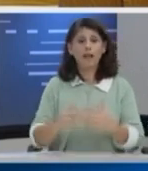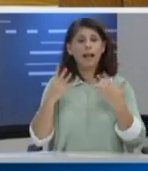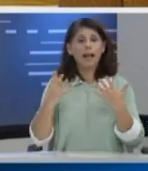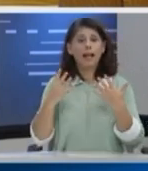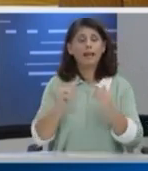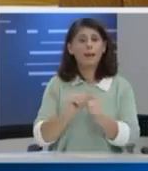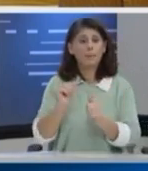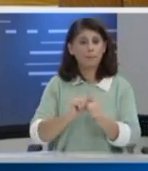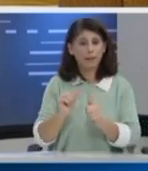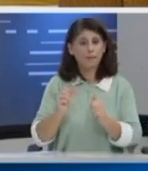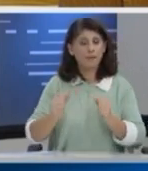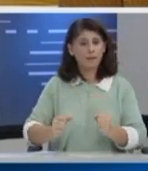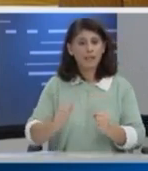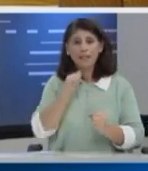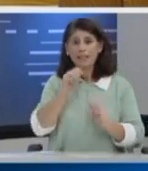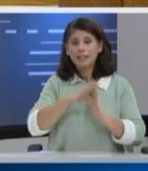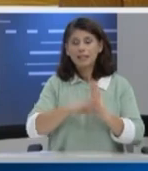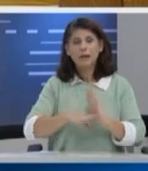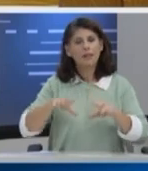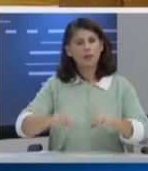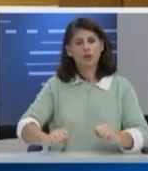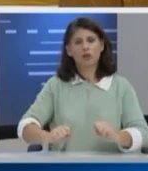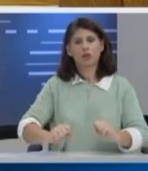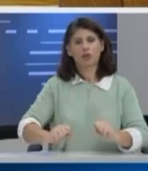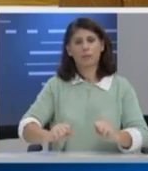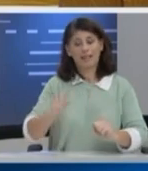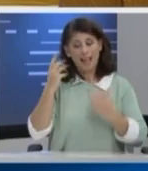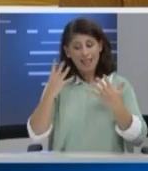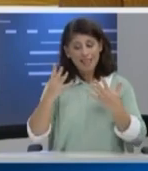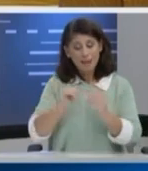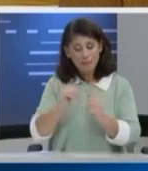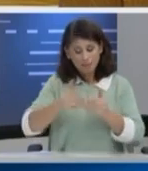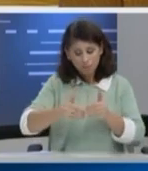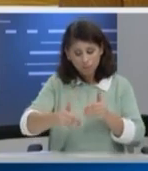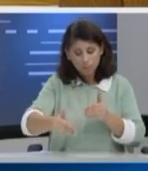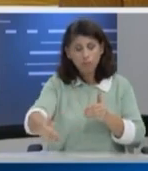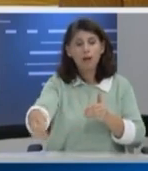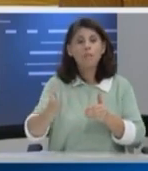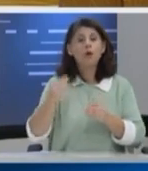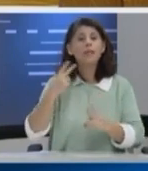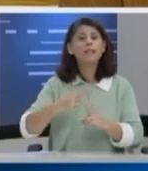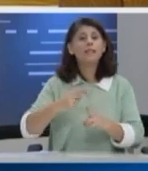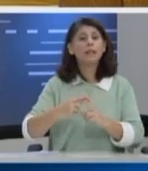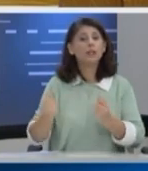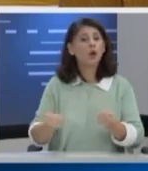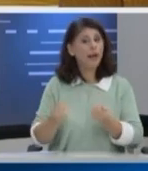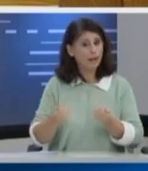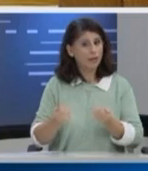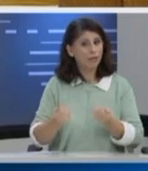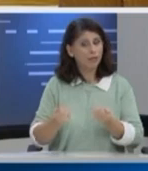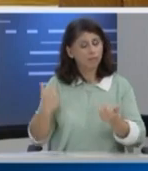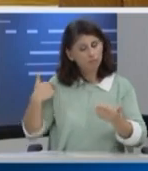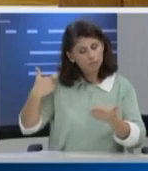9 μήνες με βάση τη συνταγματικά κατοχυρωμένη θητεία. 9 μήνες με πολύ σημαντικό έργο